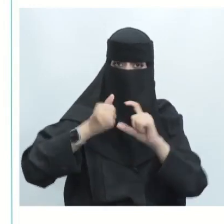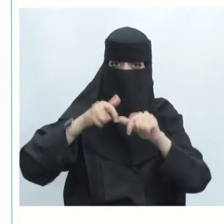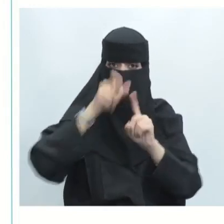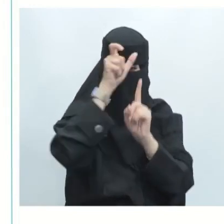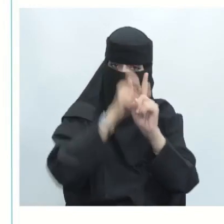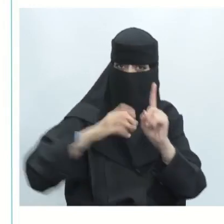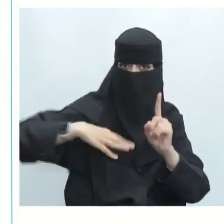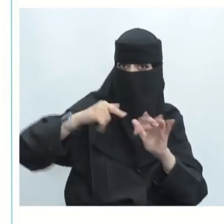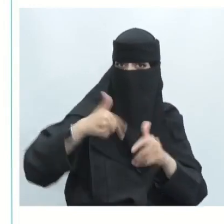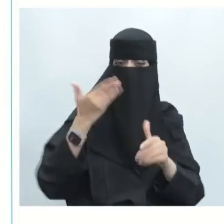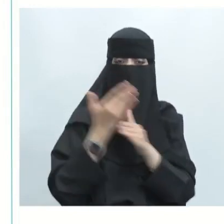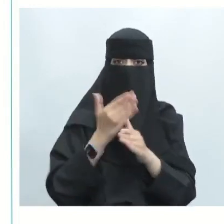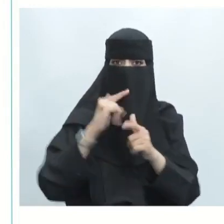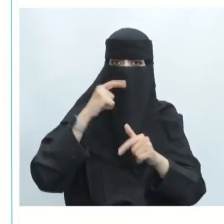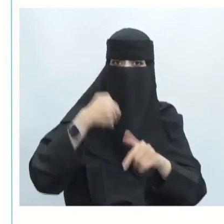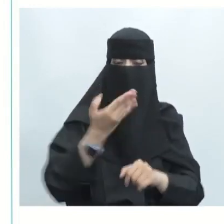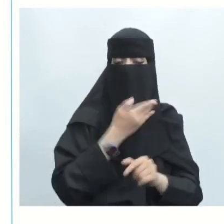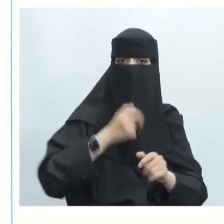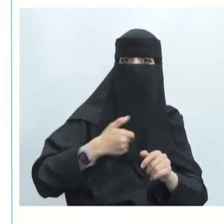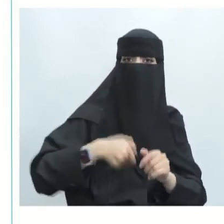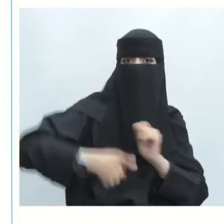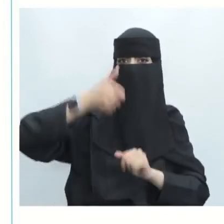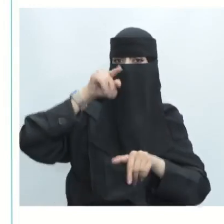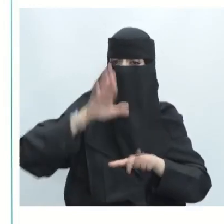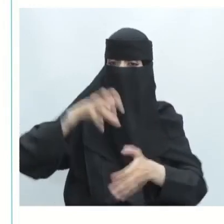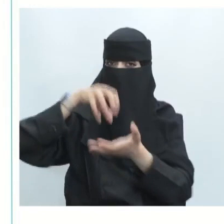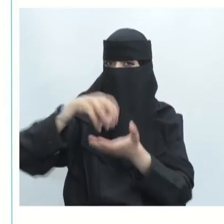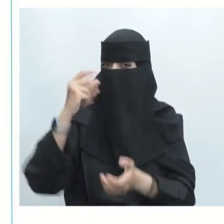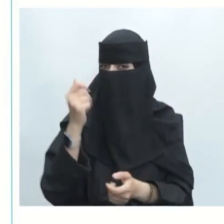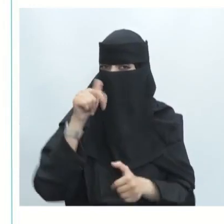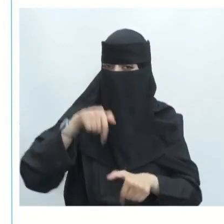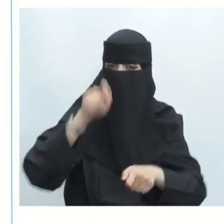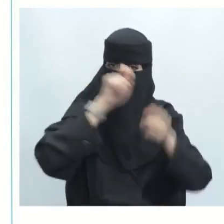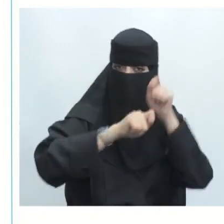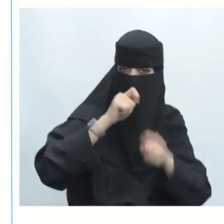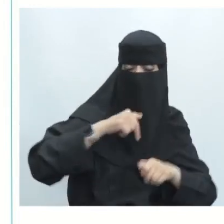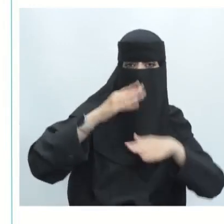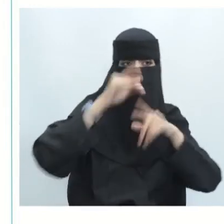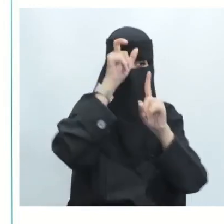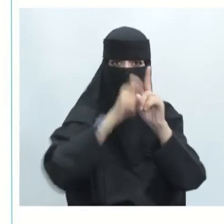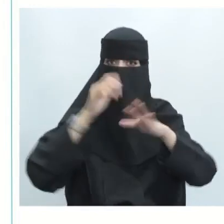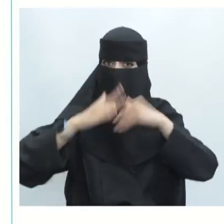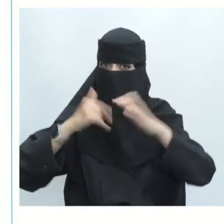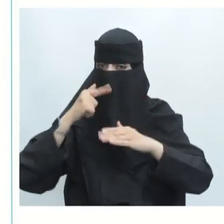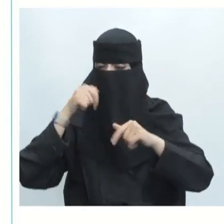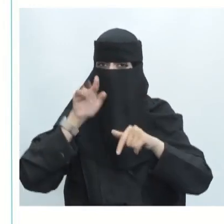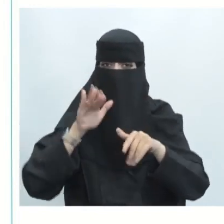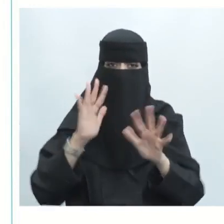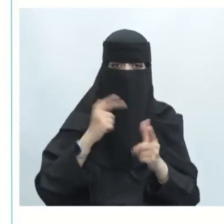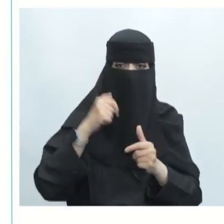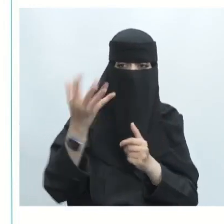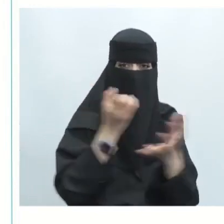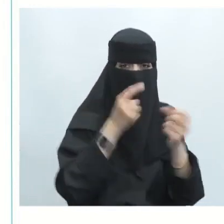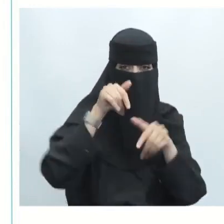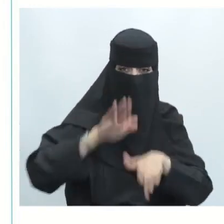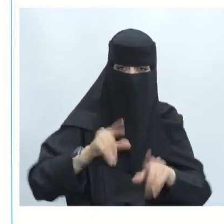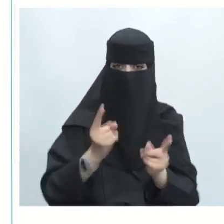العوامل التي تؤثر على النجاح مثل العمليات الوضع المالي للمنظمه الموظفين مهاراتهم الموارد المتاحه المتعدده